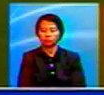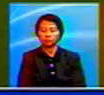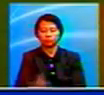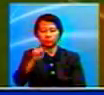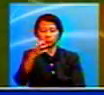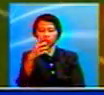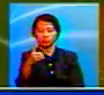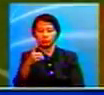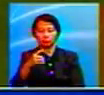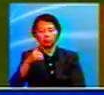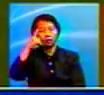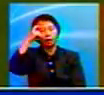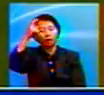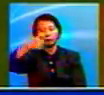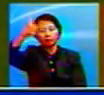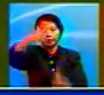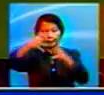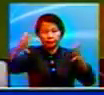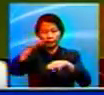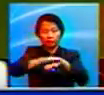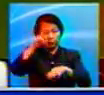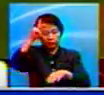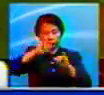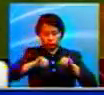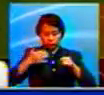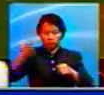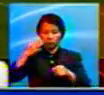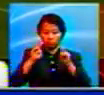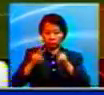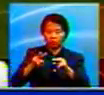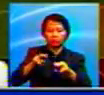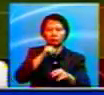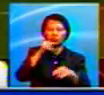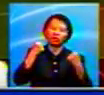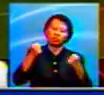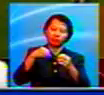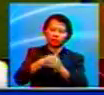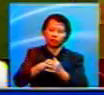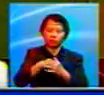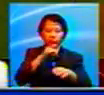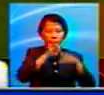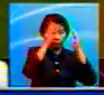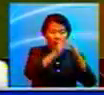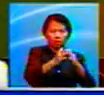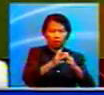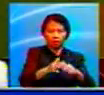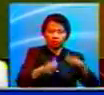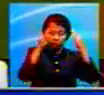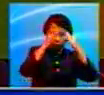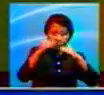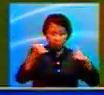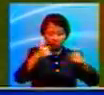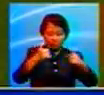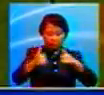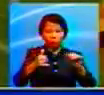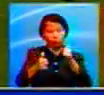Sime Darby yang masih lena dengan kemenangan besar ke atas Kelantan Jumaat lepas kelihatan kurang bermaya di Darul Makmur. Tok Gajah sebaliknya beraksi